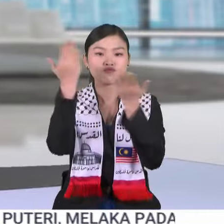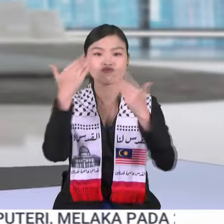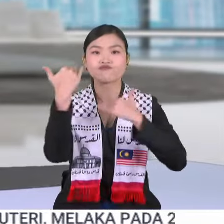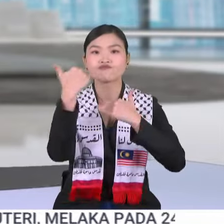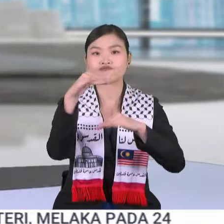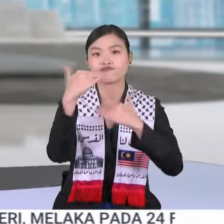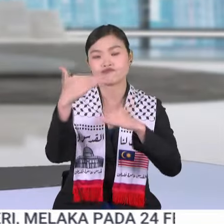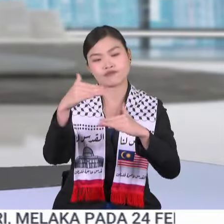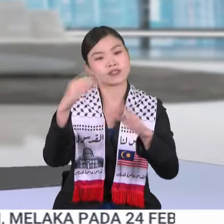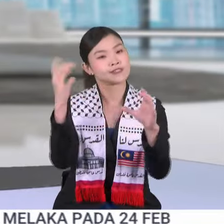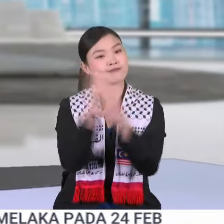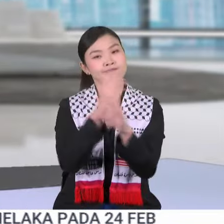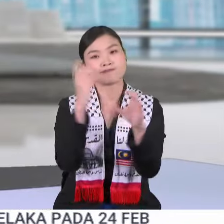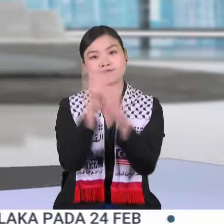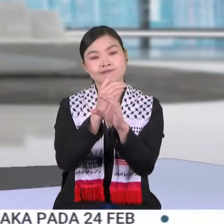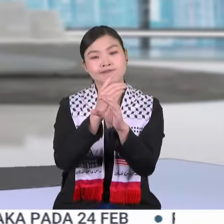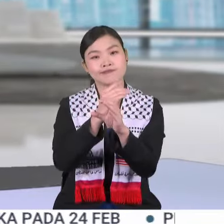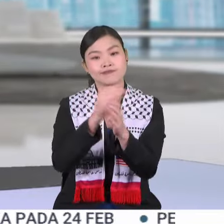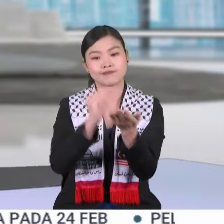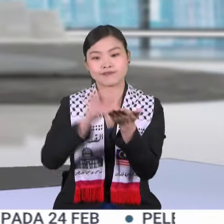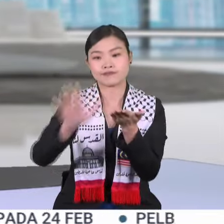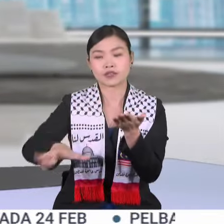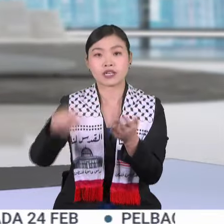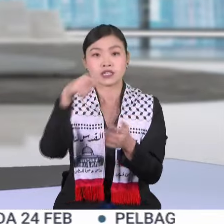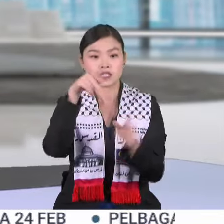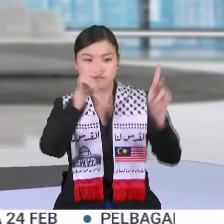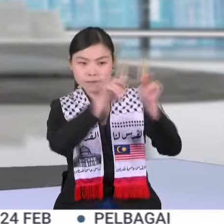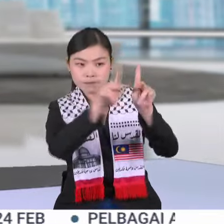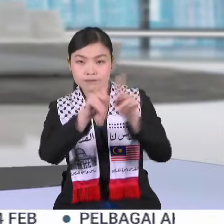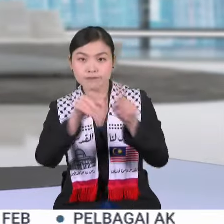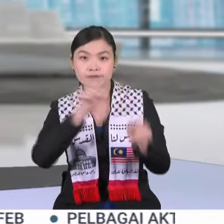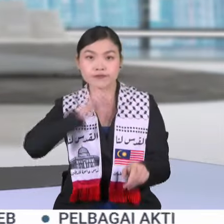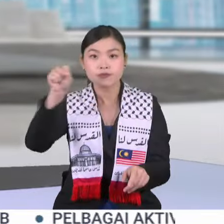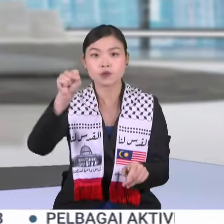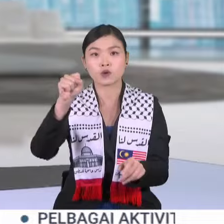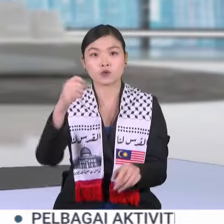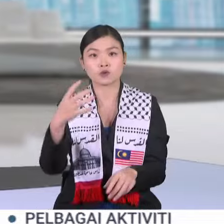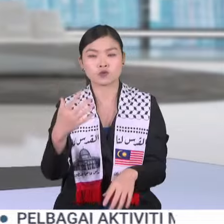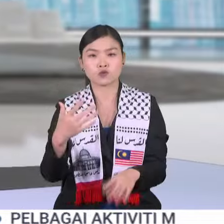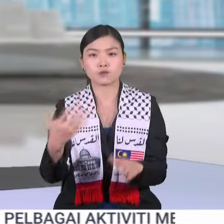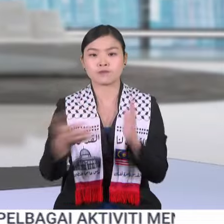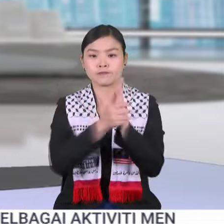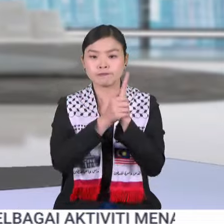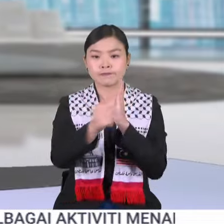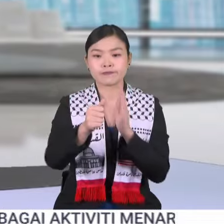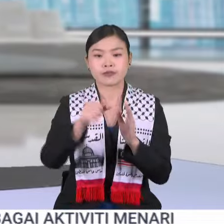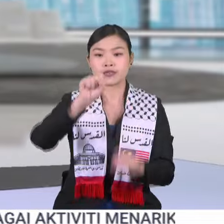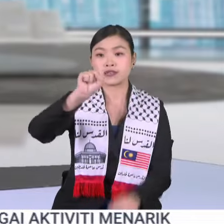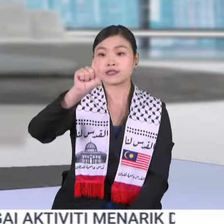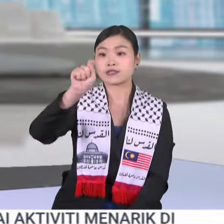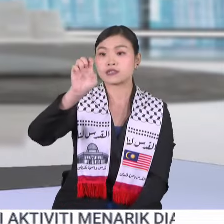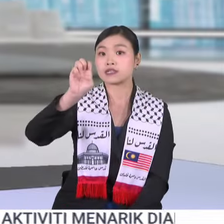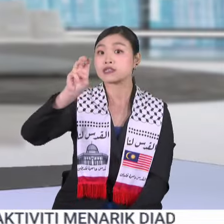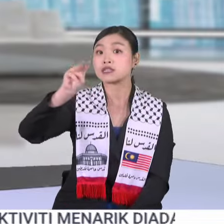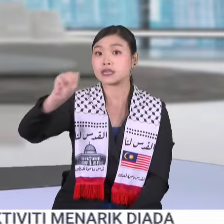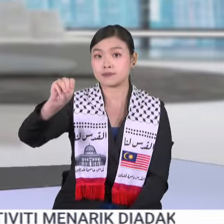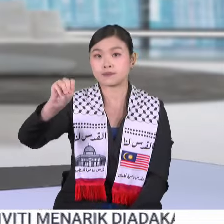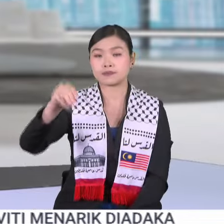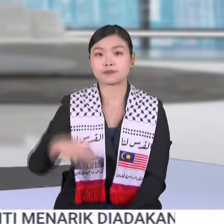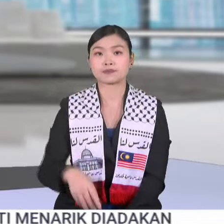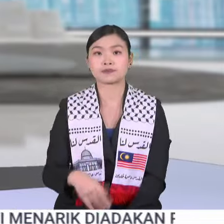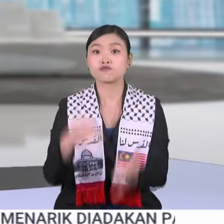Kemudahan terhad itu antara cabaran pelajar di pedalaman Sabah untuk menguasai subjek sains, teknologi, kejuruteraan dan matematik